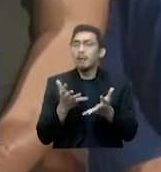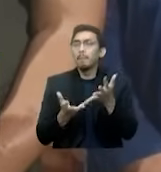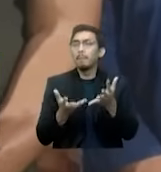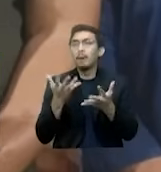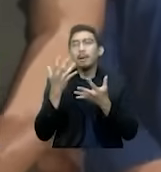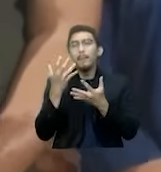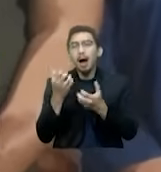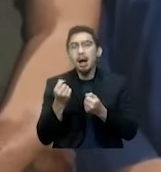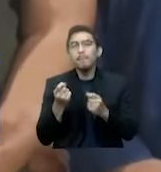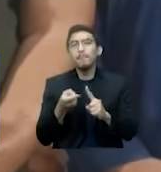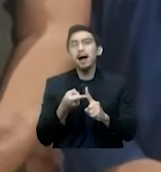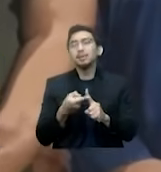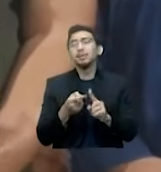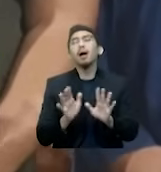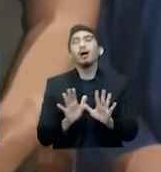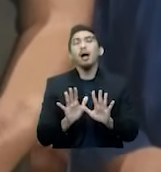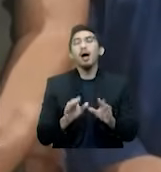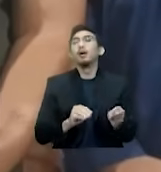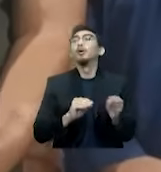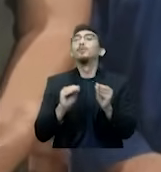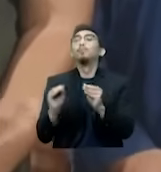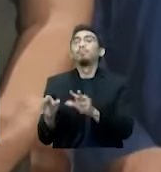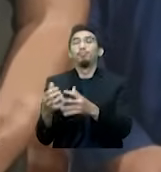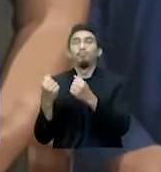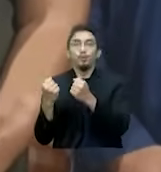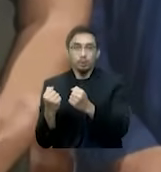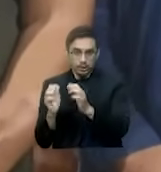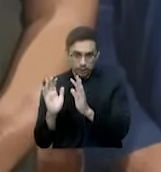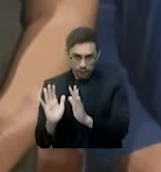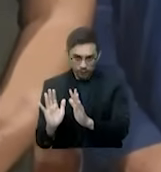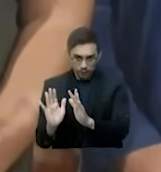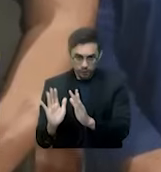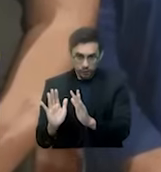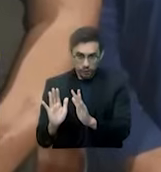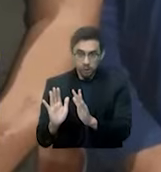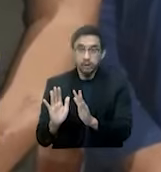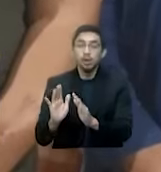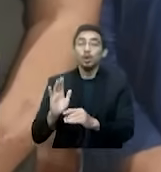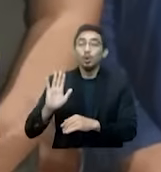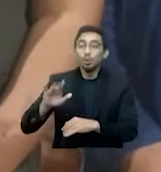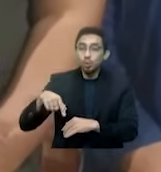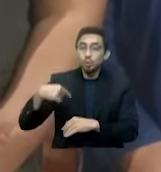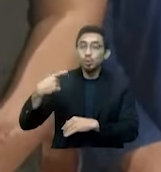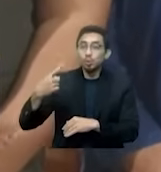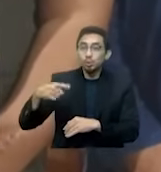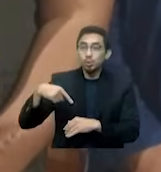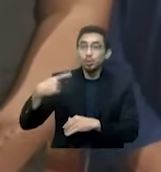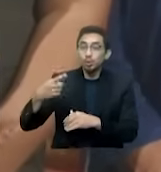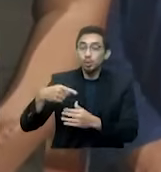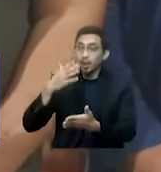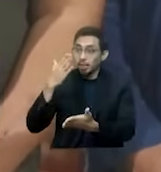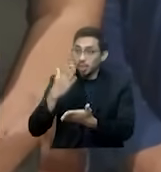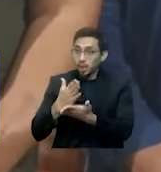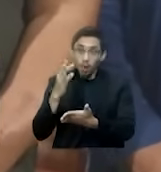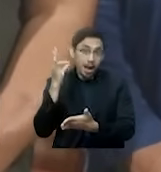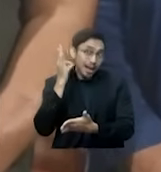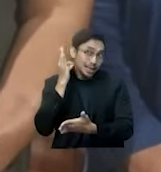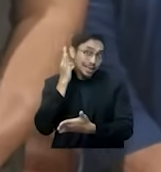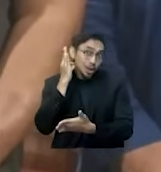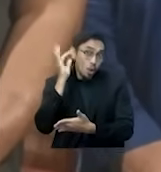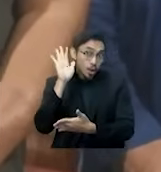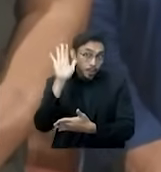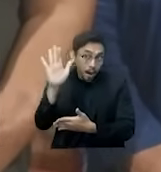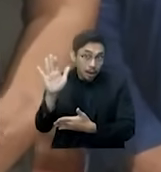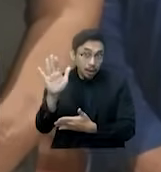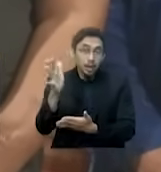ditinggali. Dan kami pastikan, kami juga terus memonitor risiko terbesar ke depan, mudah-mudahan Bawean ini